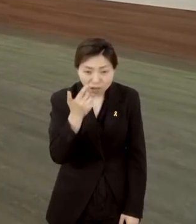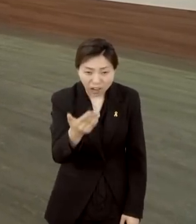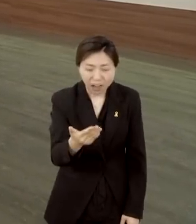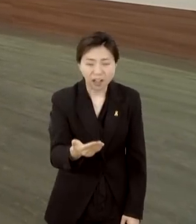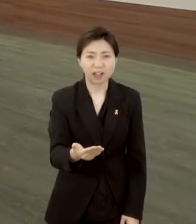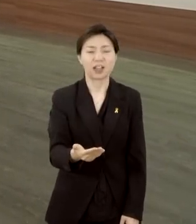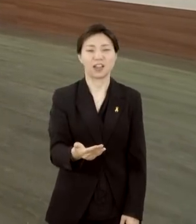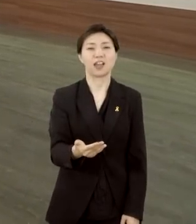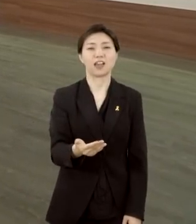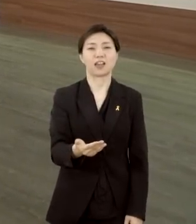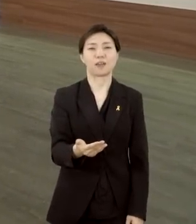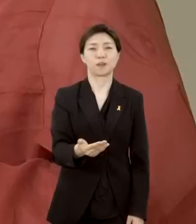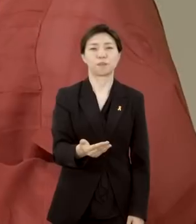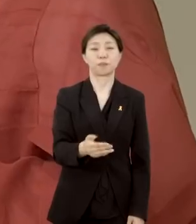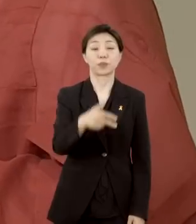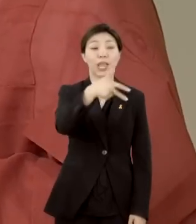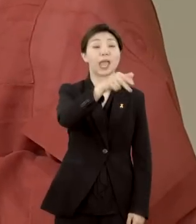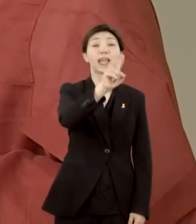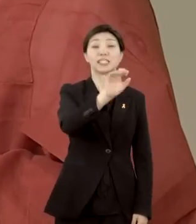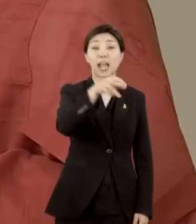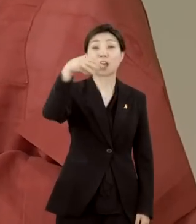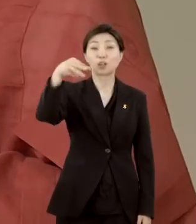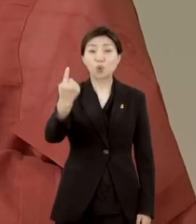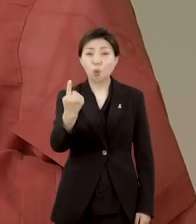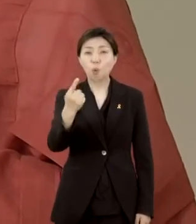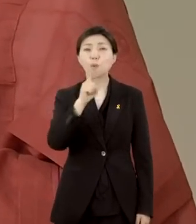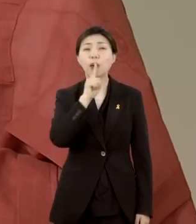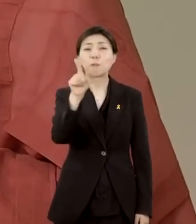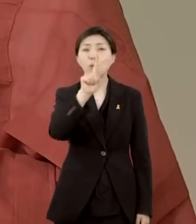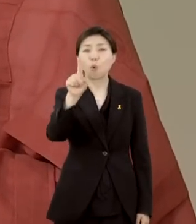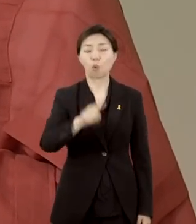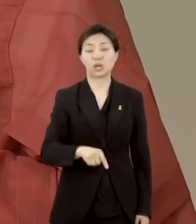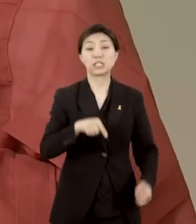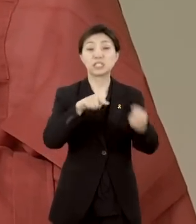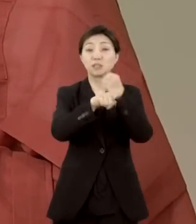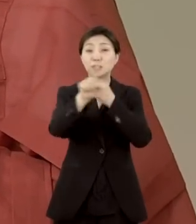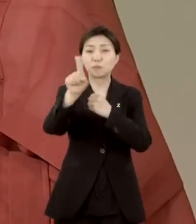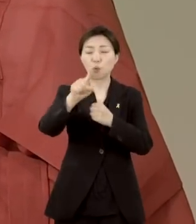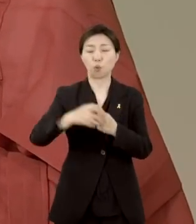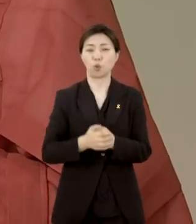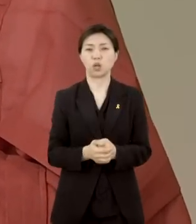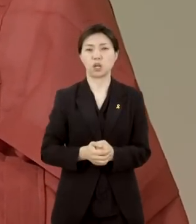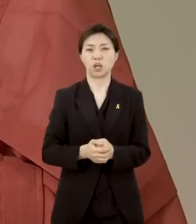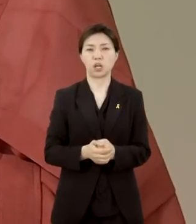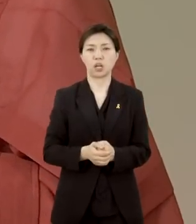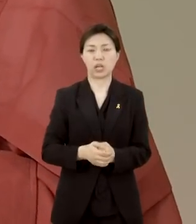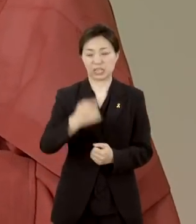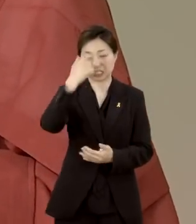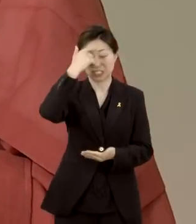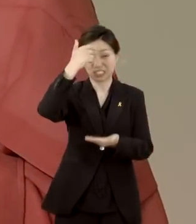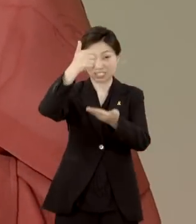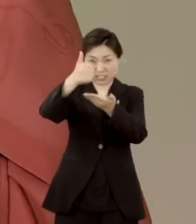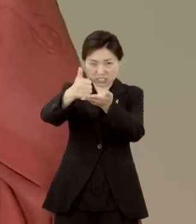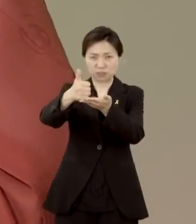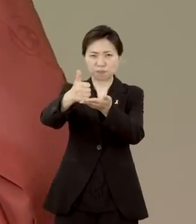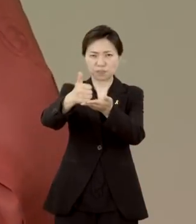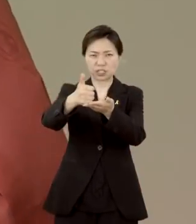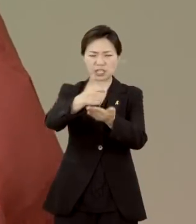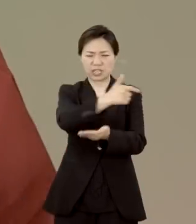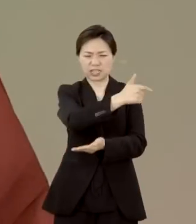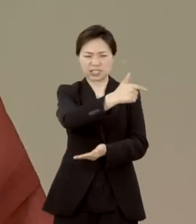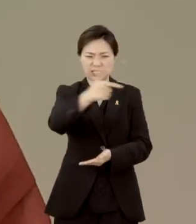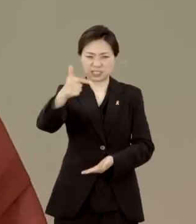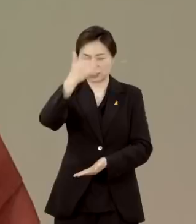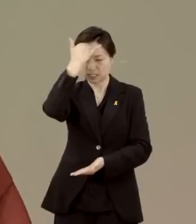장로 우리 불교에서 그렇게 덕이 높으신 출가해서 덕이